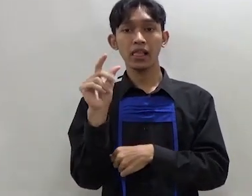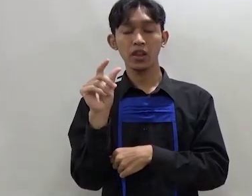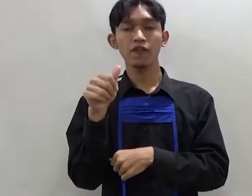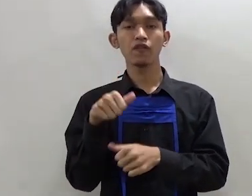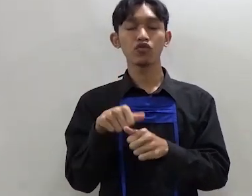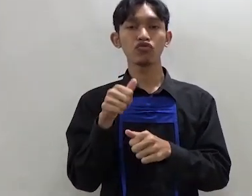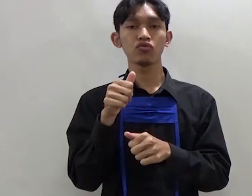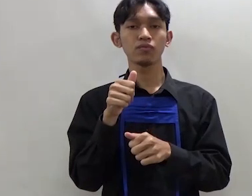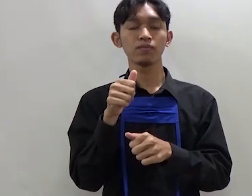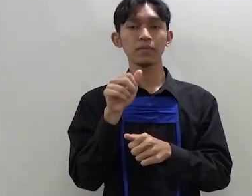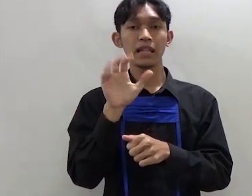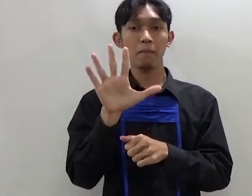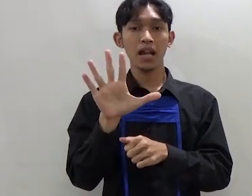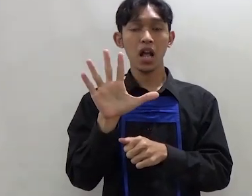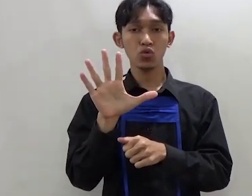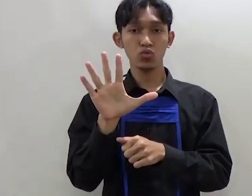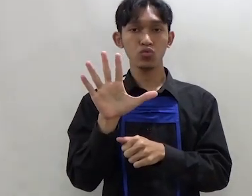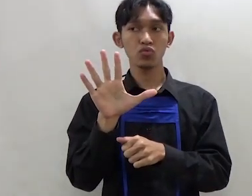2020 ini ditiadakan.